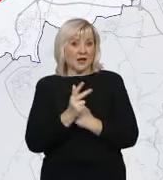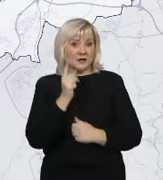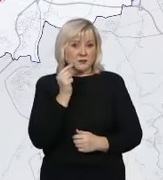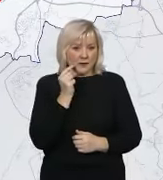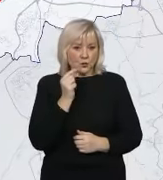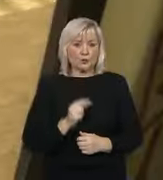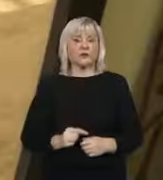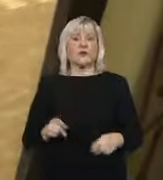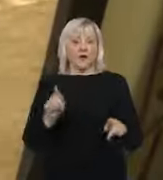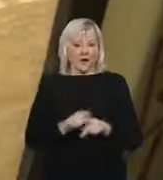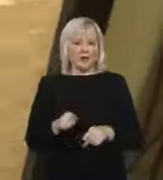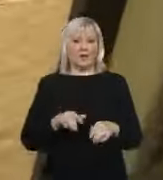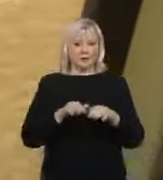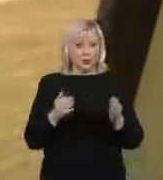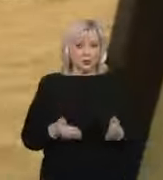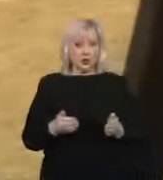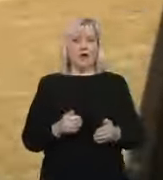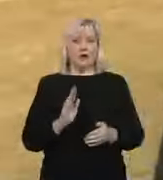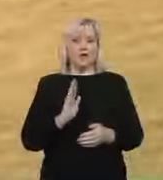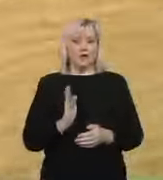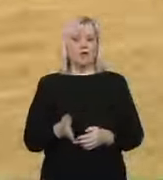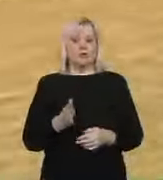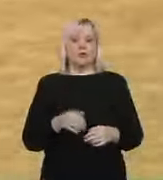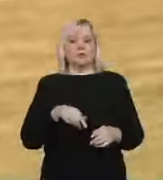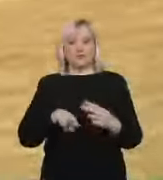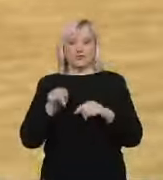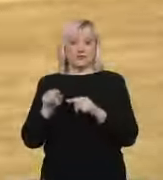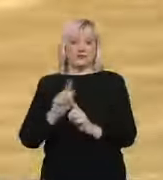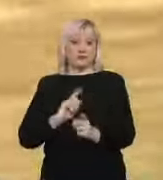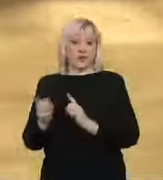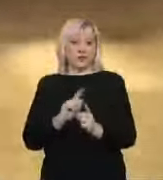Tunel odlehčí i původní trati podél řeky Berounky. Praha Radotín. Tomáš Sýkora,